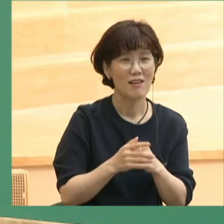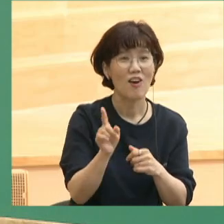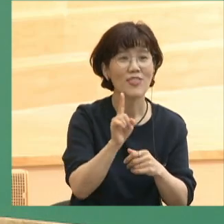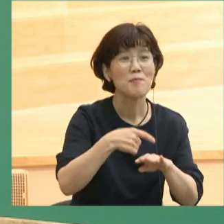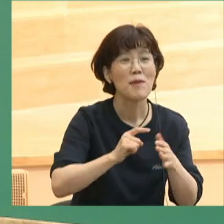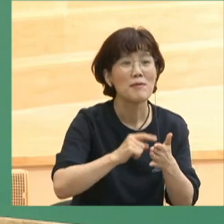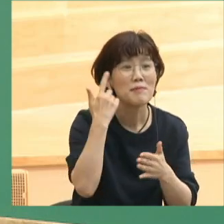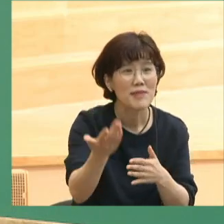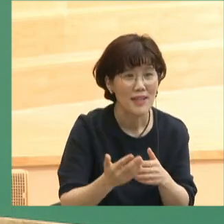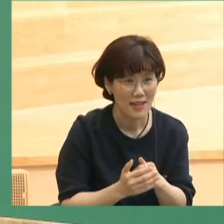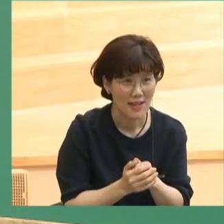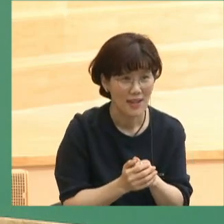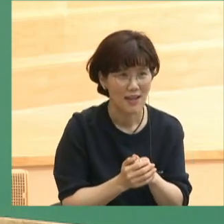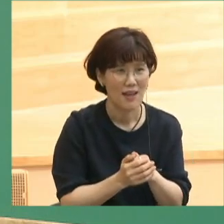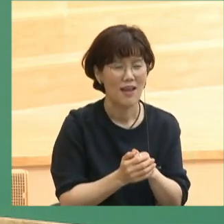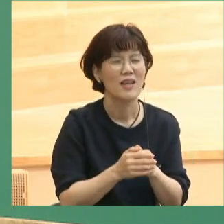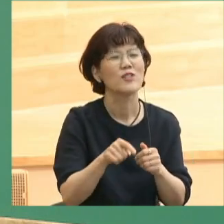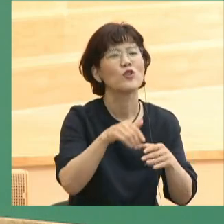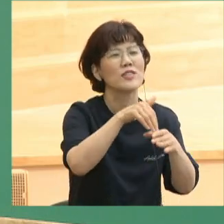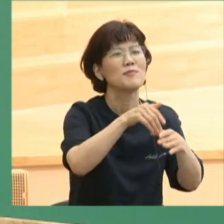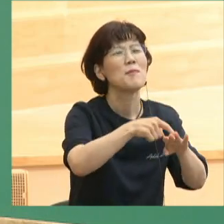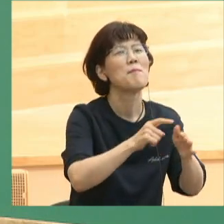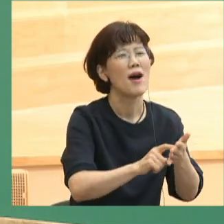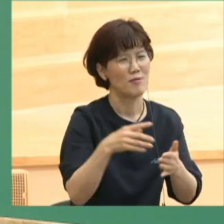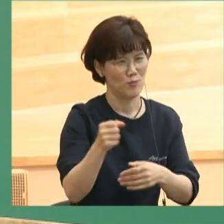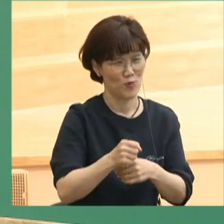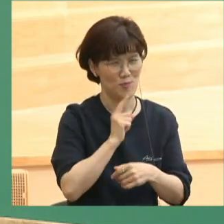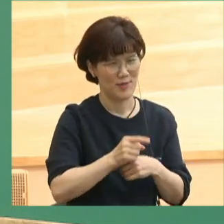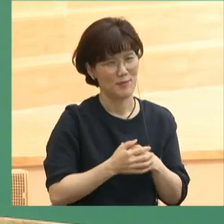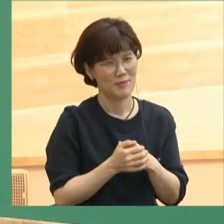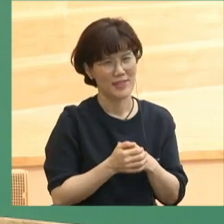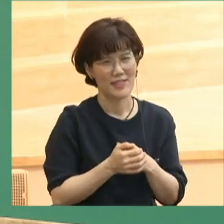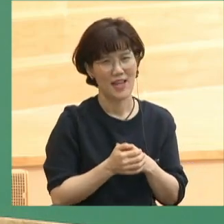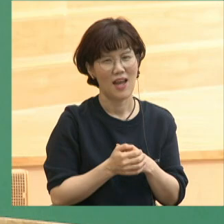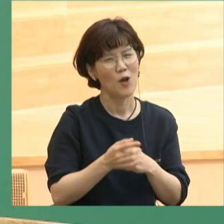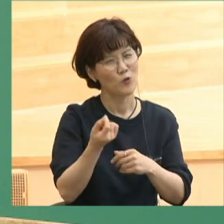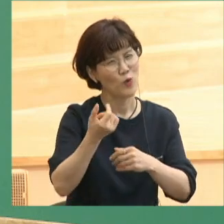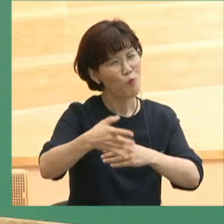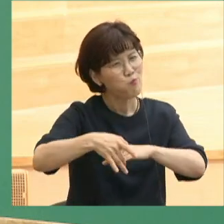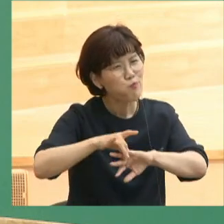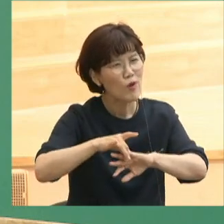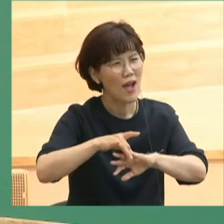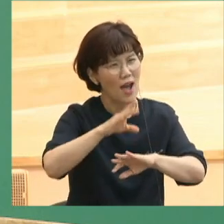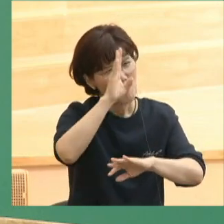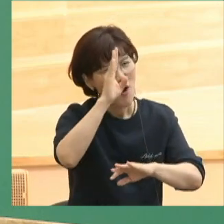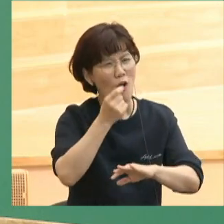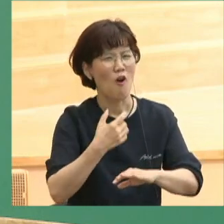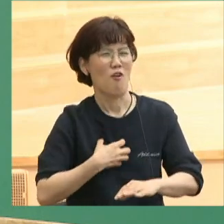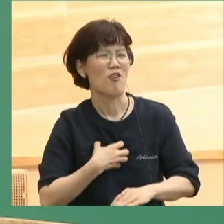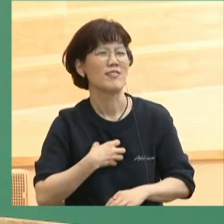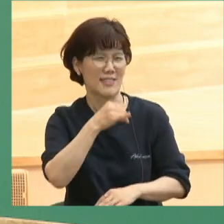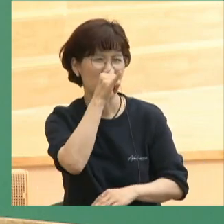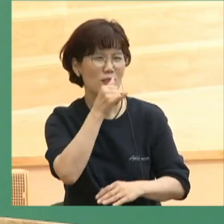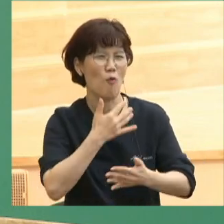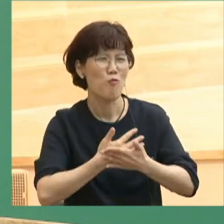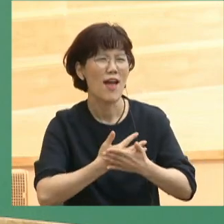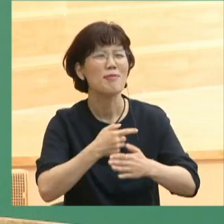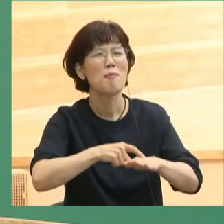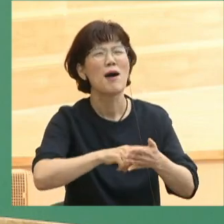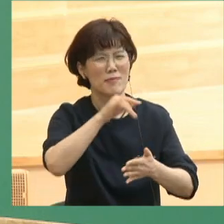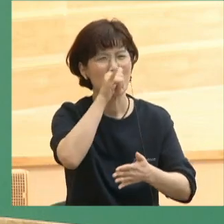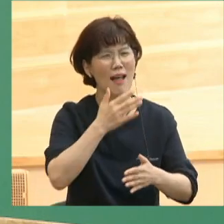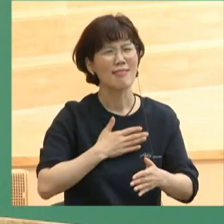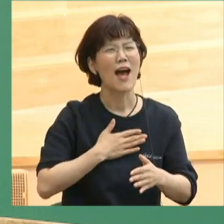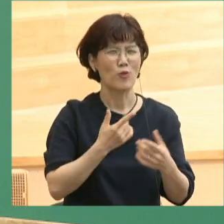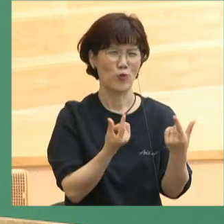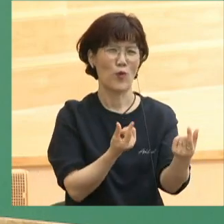거예요? 이것도 심는 마음으로. 물론 부작용에 대한 두려움이 있습니다. 걱정이 있습니다. 불안감이 있습니다. 전들